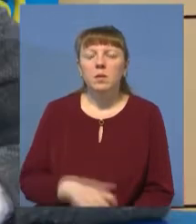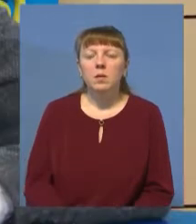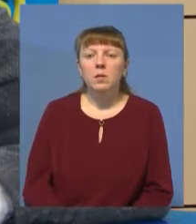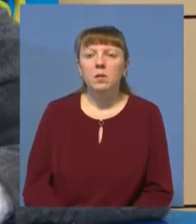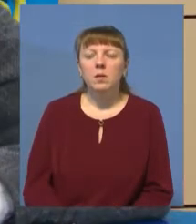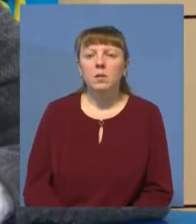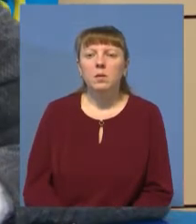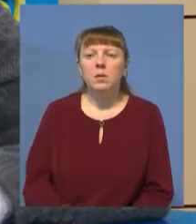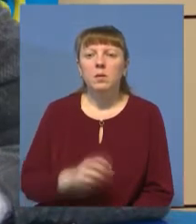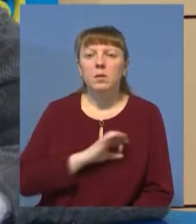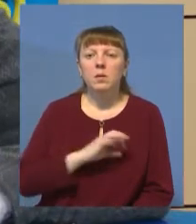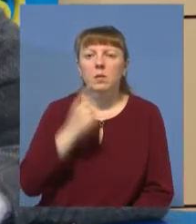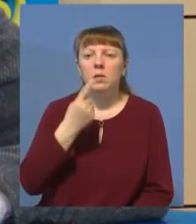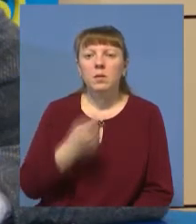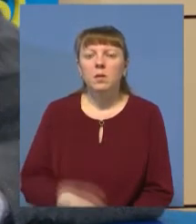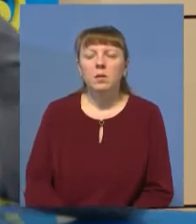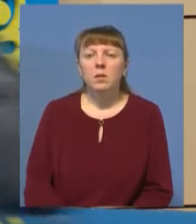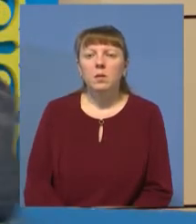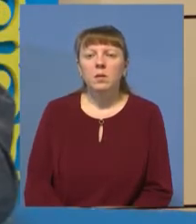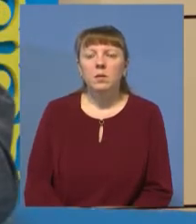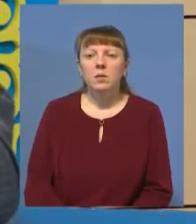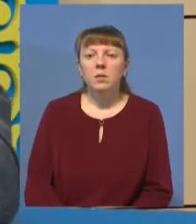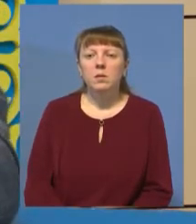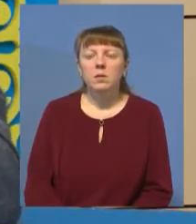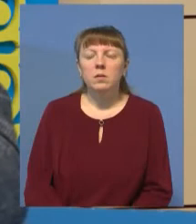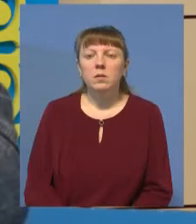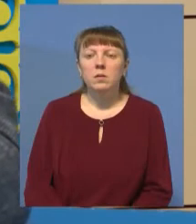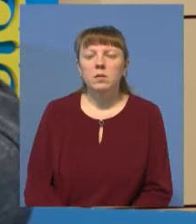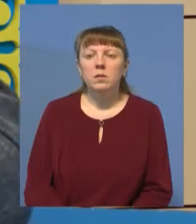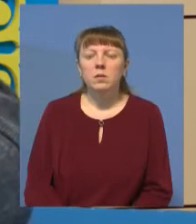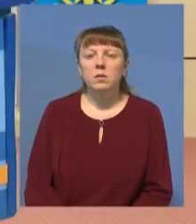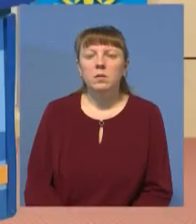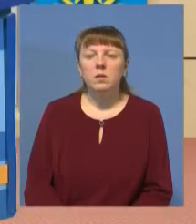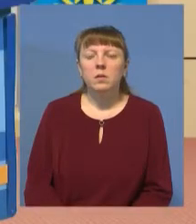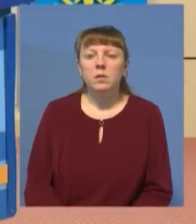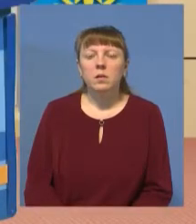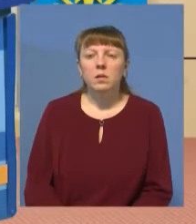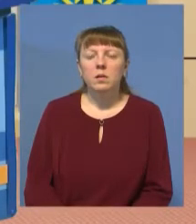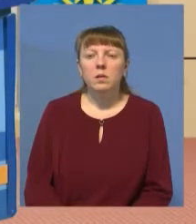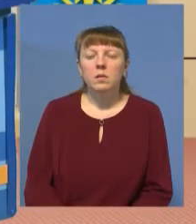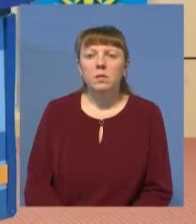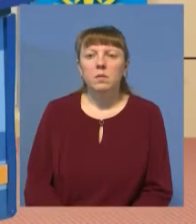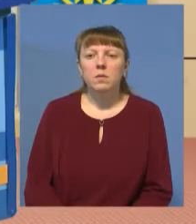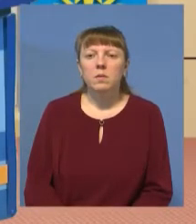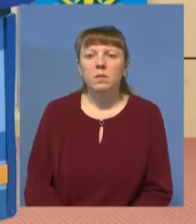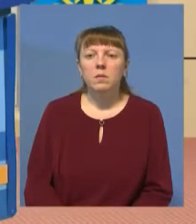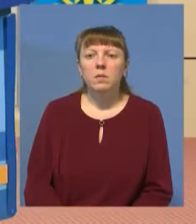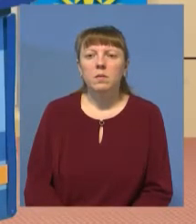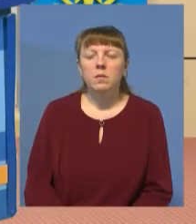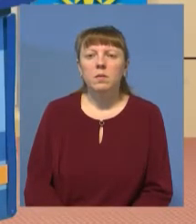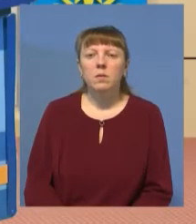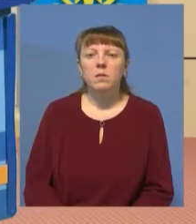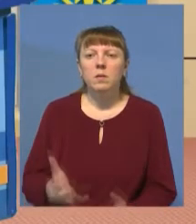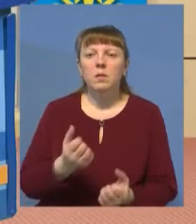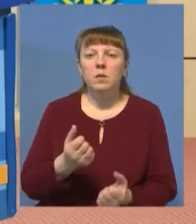бы юридического какого-то характера. Комитет, чтобы хотя бы направить человека. Да, комитет по защите прав потребителей, они, конечно же,